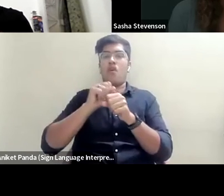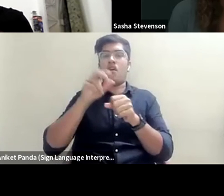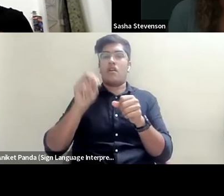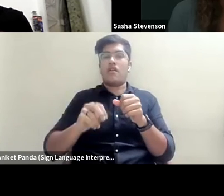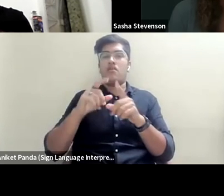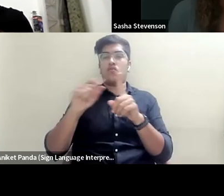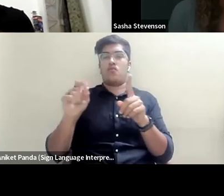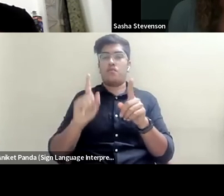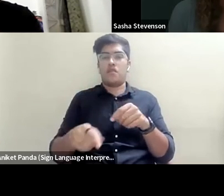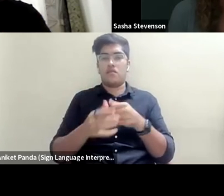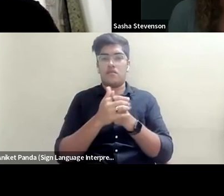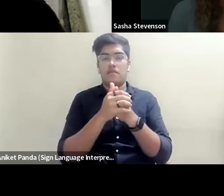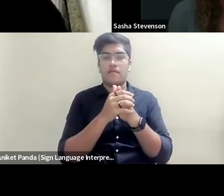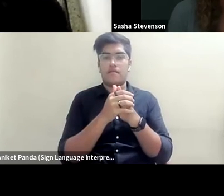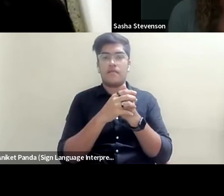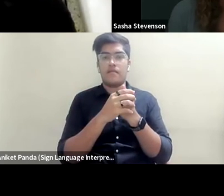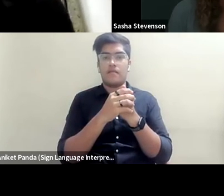done.